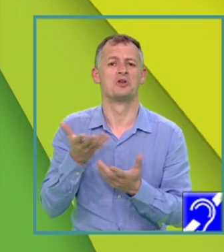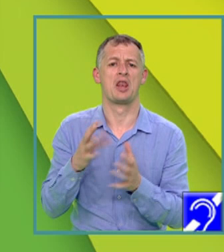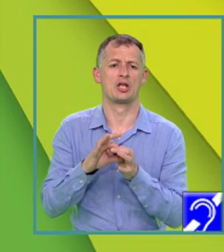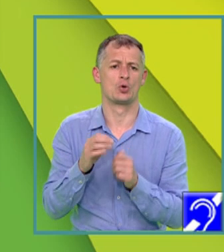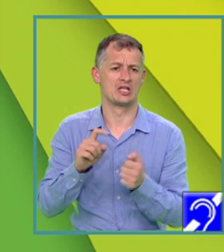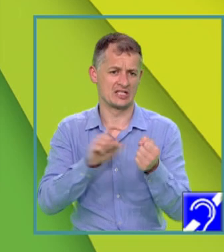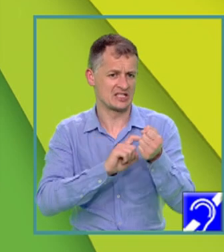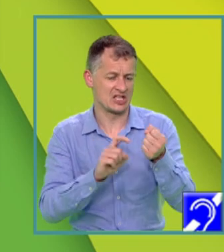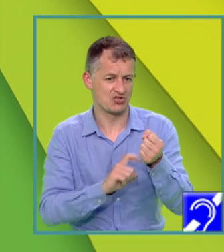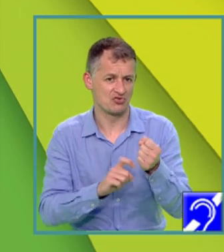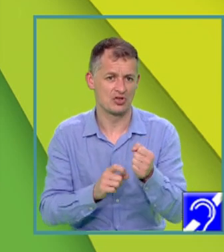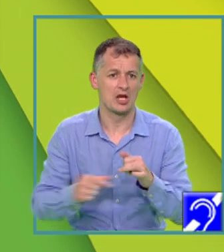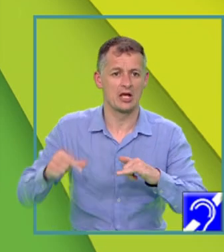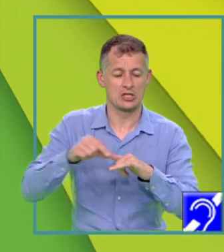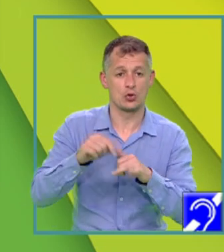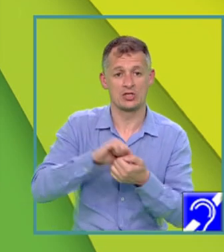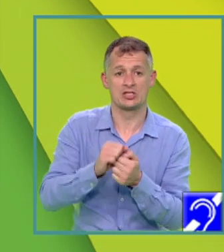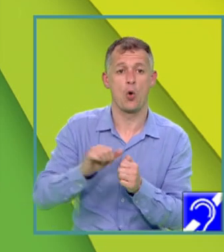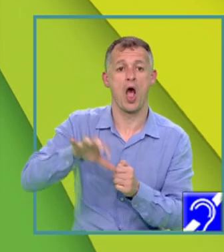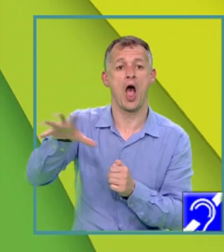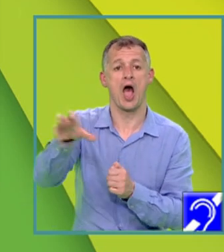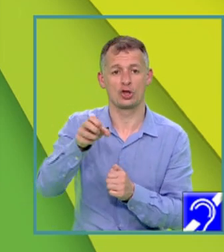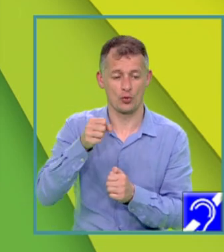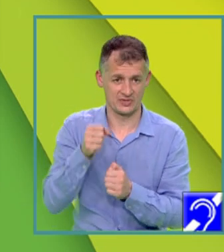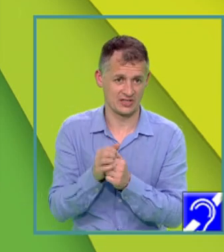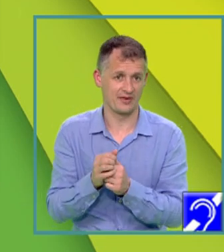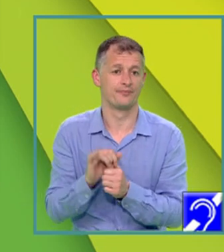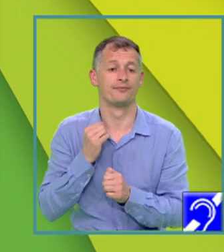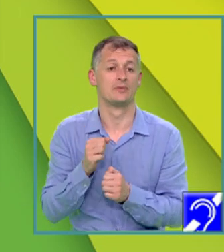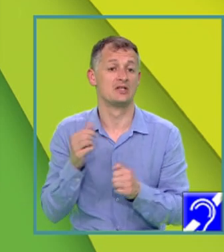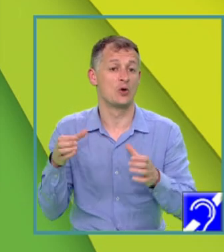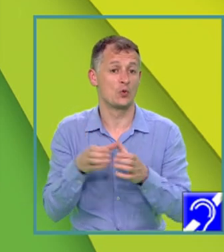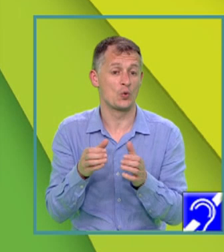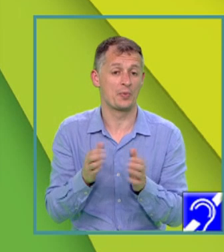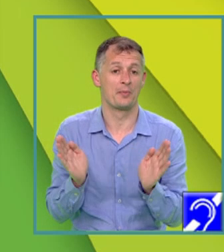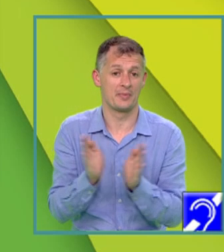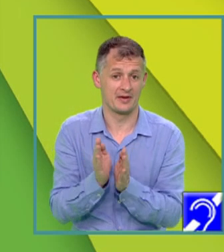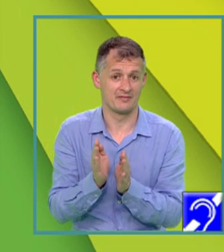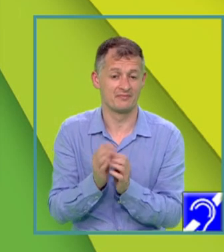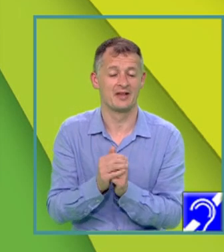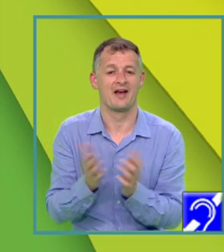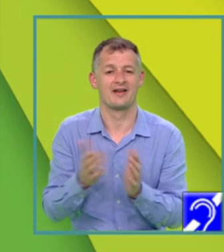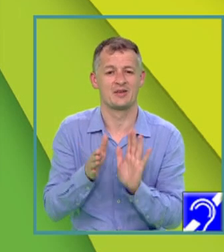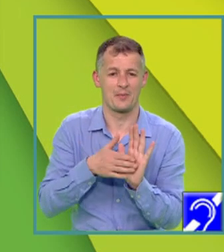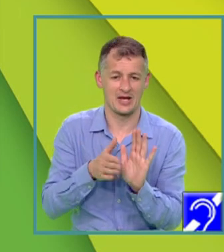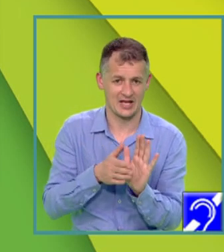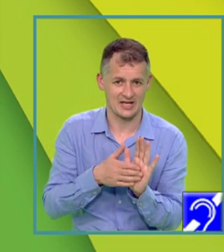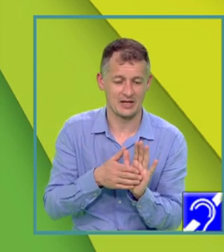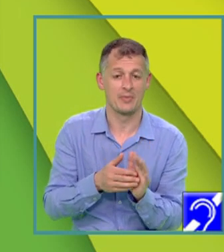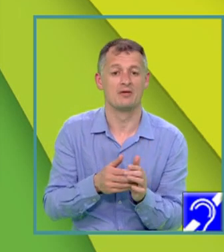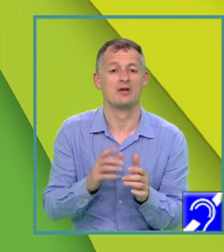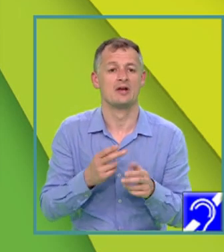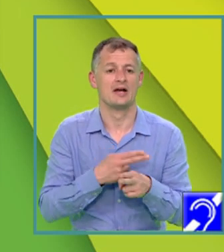sânge, mariaj, adopție. Deci este un grup mic primar care se bazează pe relații